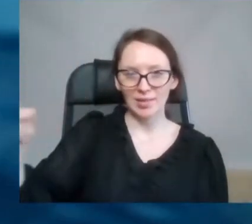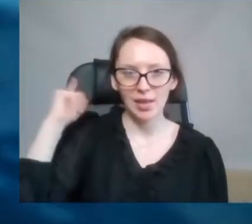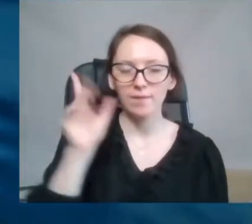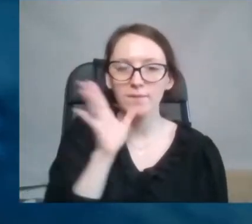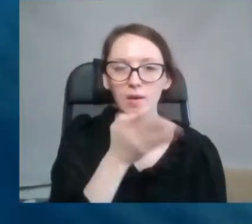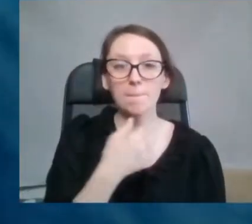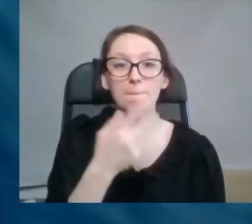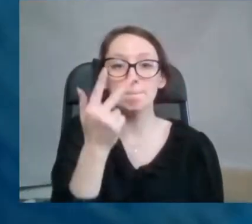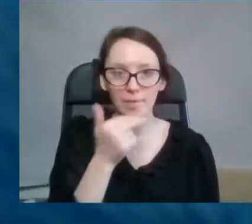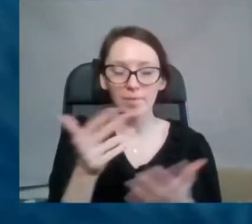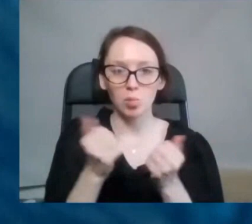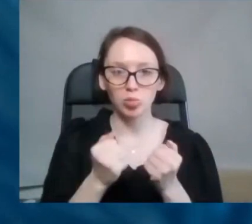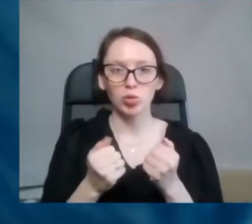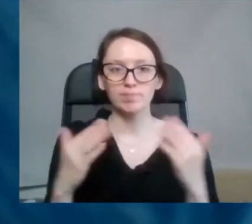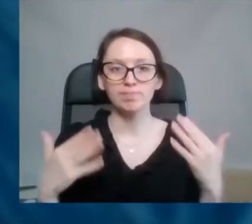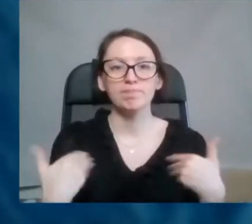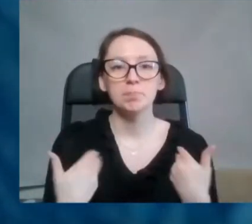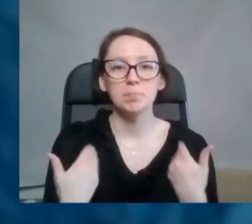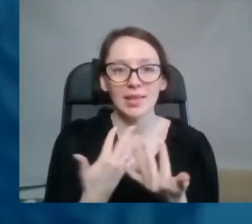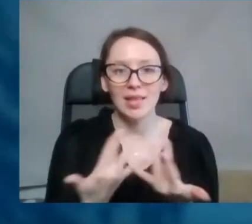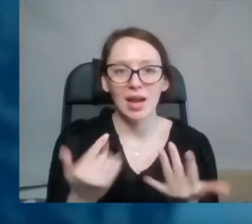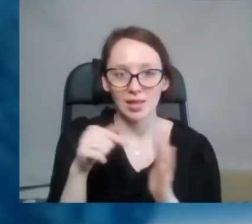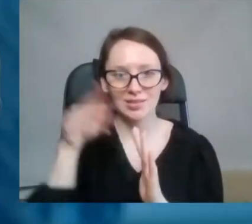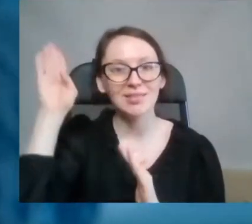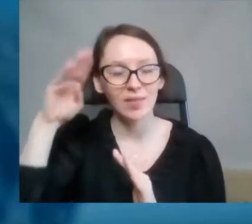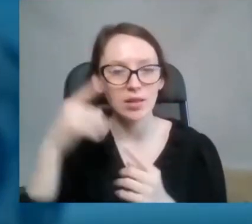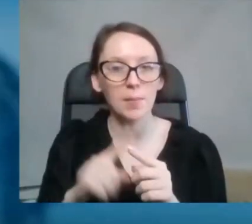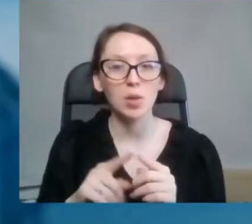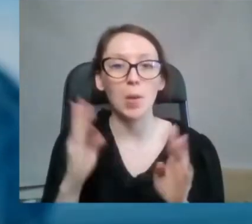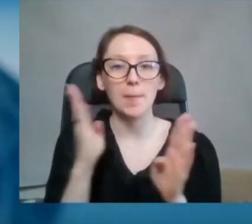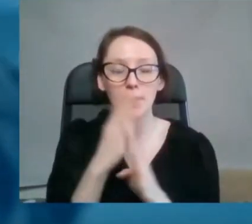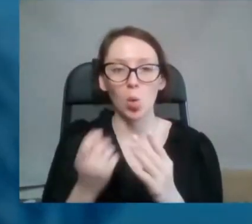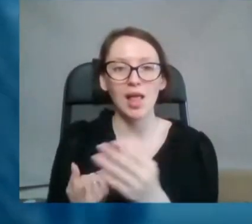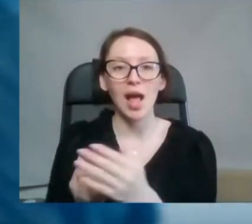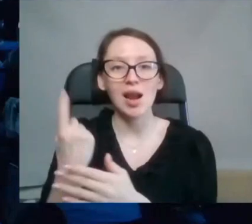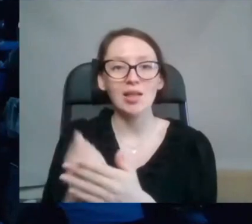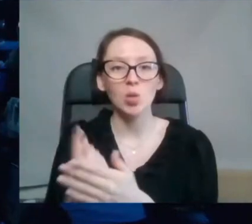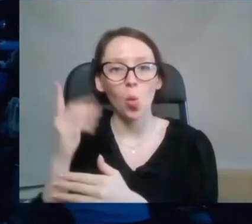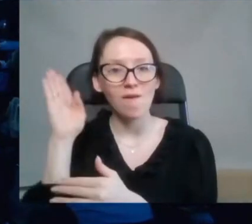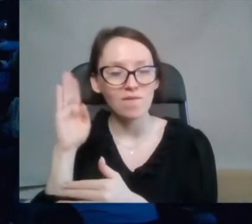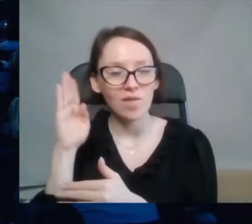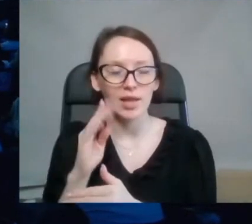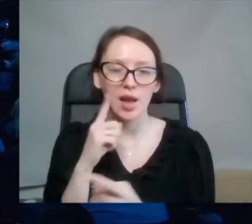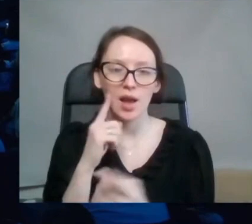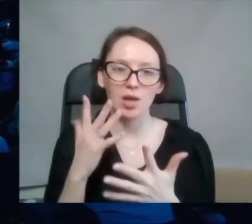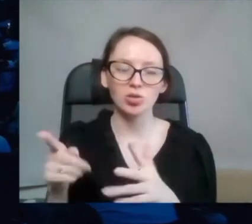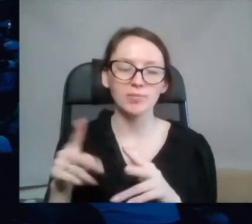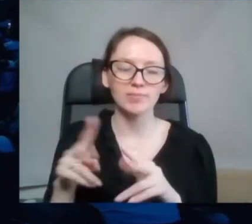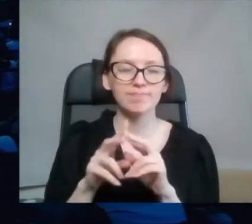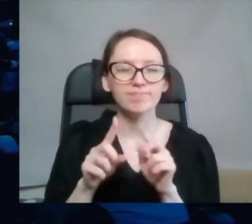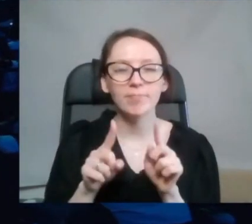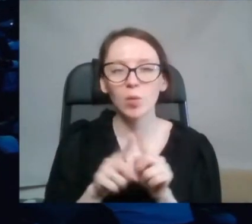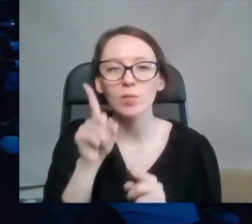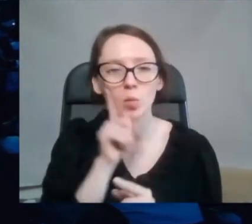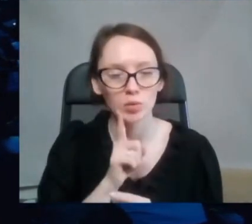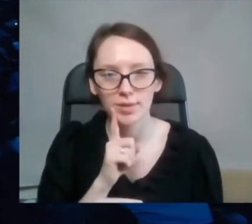получать минералы из воды, и поэтому природная родниковая вода кажется нам такой вкусной. Как же